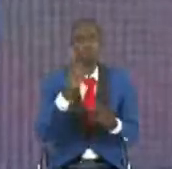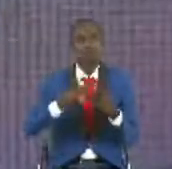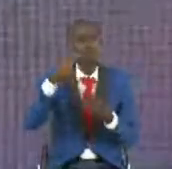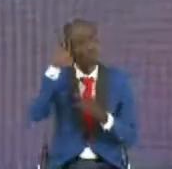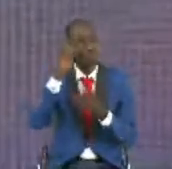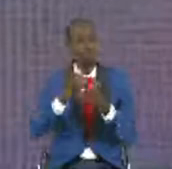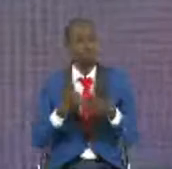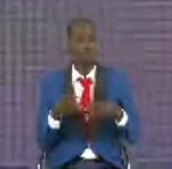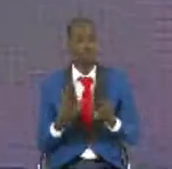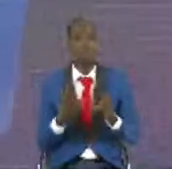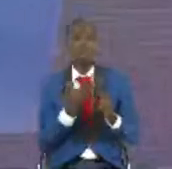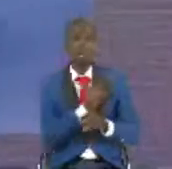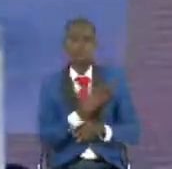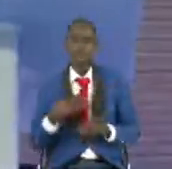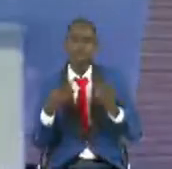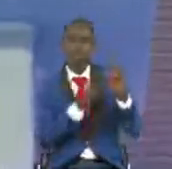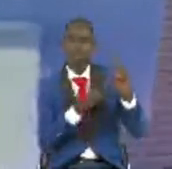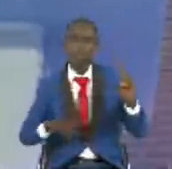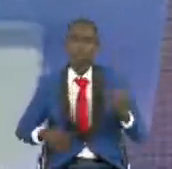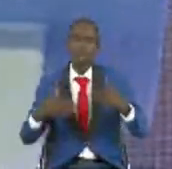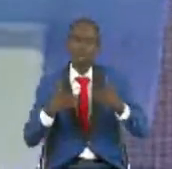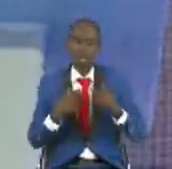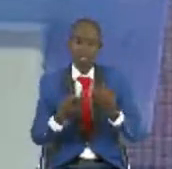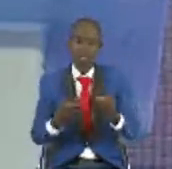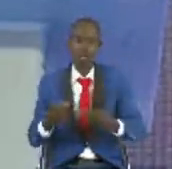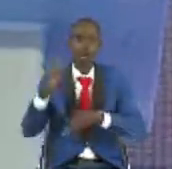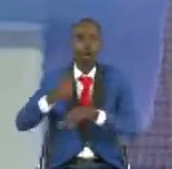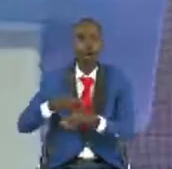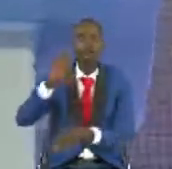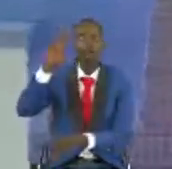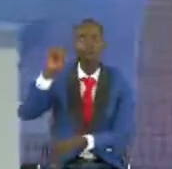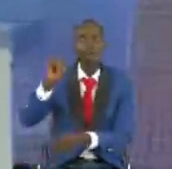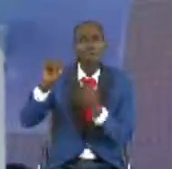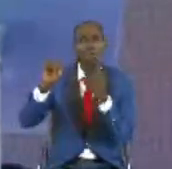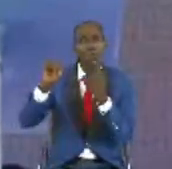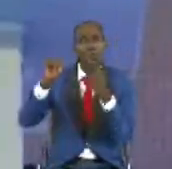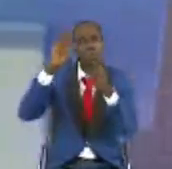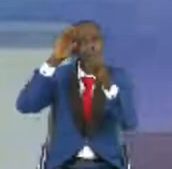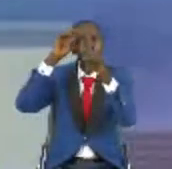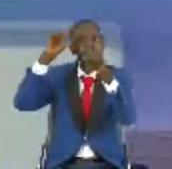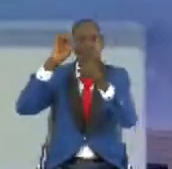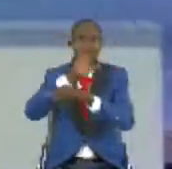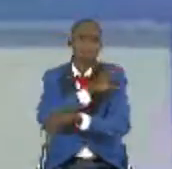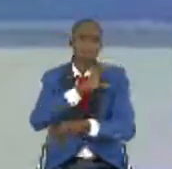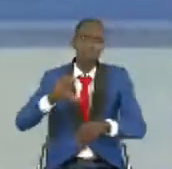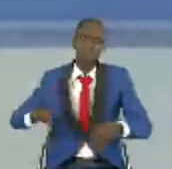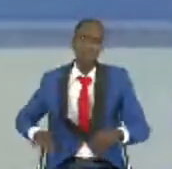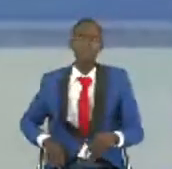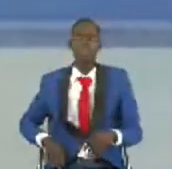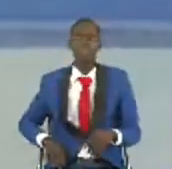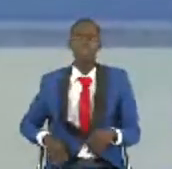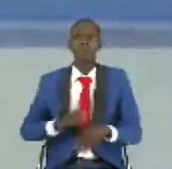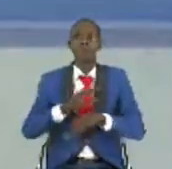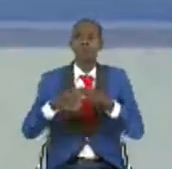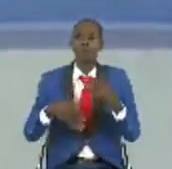a fait retomber sur lui, sur Christ. Gloire à Dieu. Tous ces